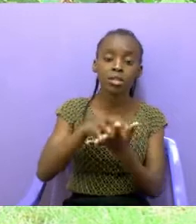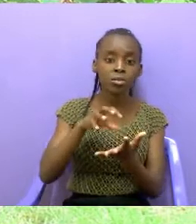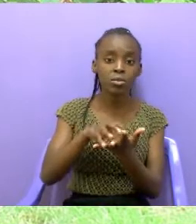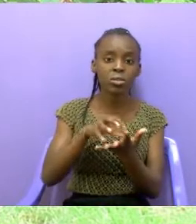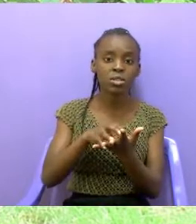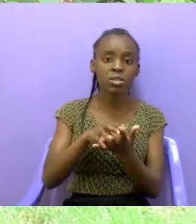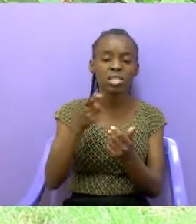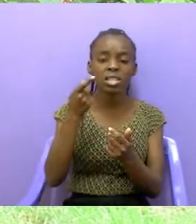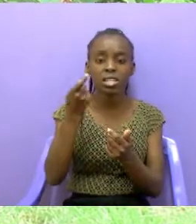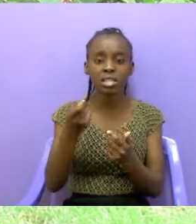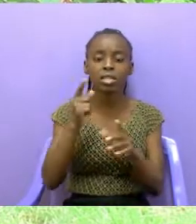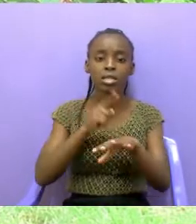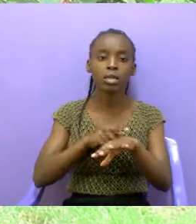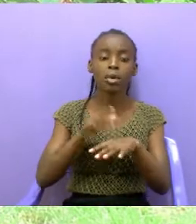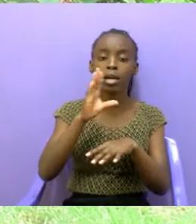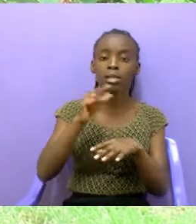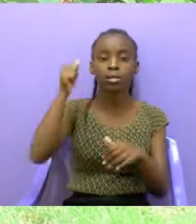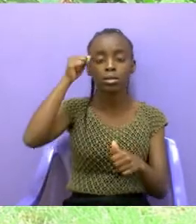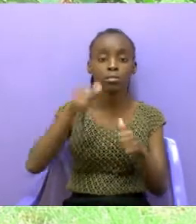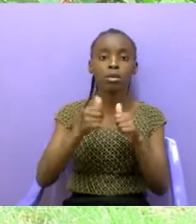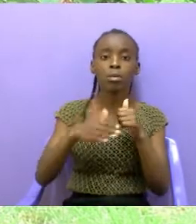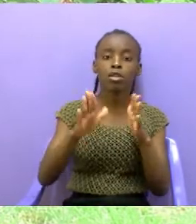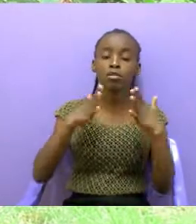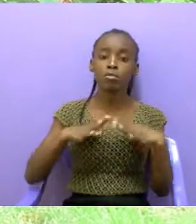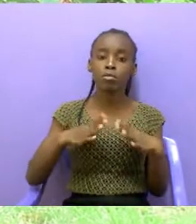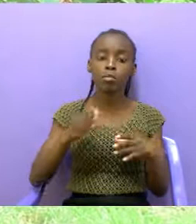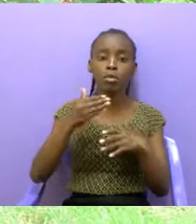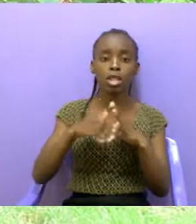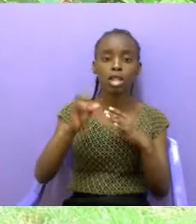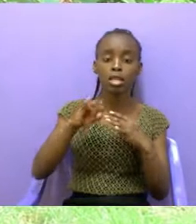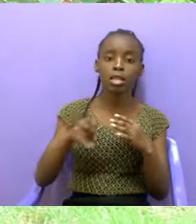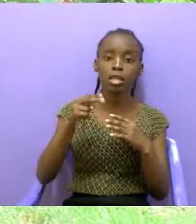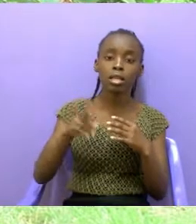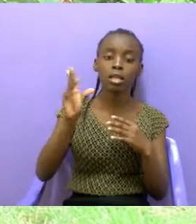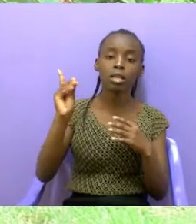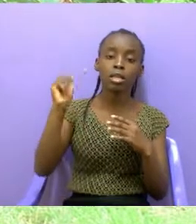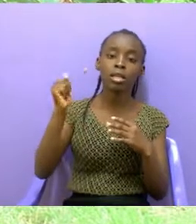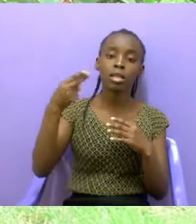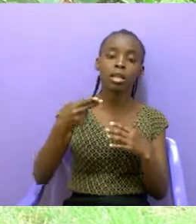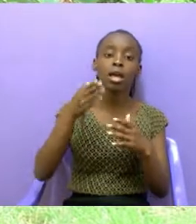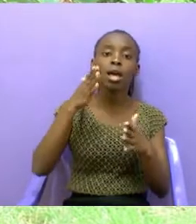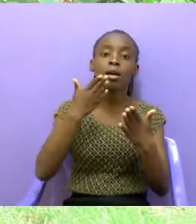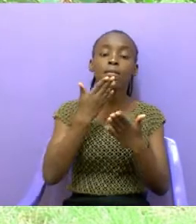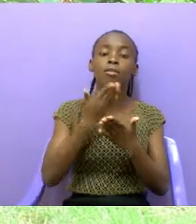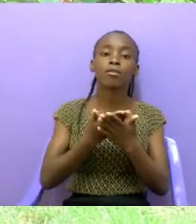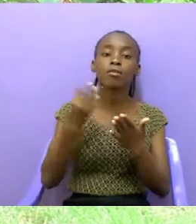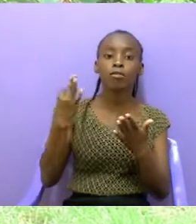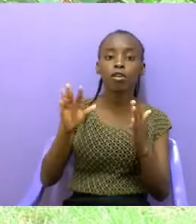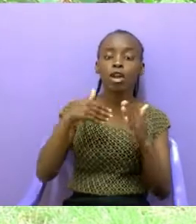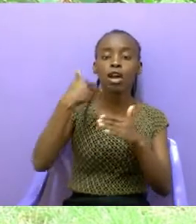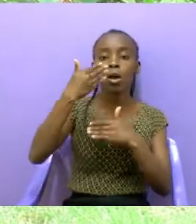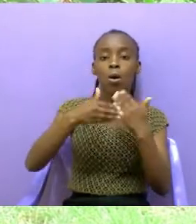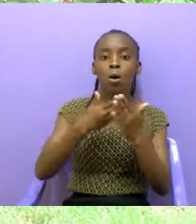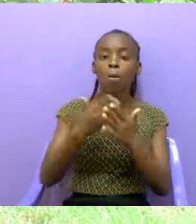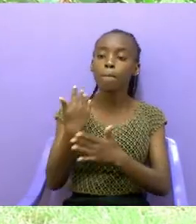Bwana utawakumbuka watu wako katika Bethlehemu ya Juda. Ninakushukuru kwa kila mmoja. Asante kwa mtazamaji wangu